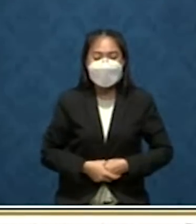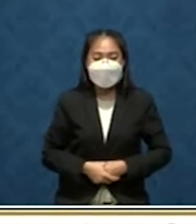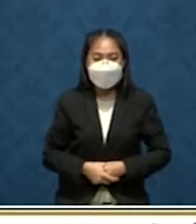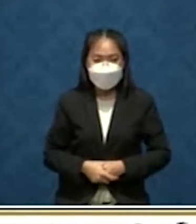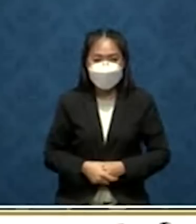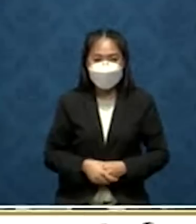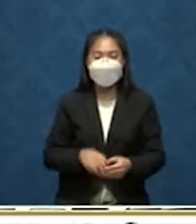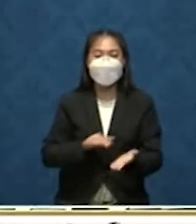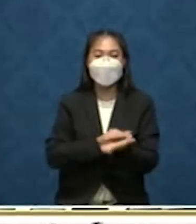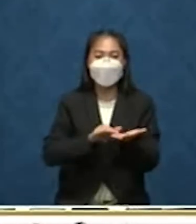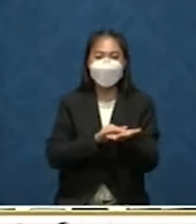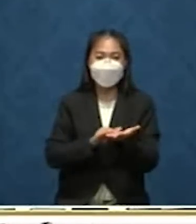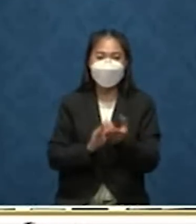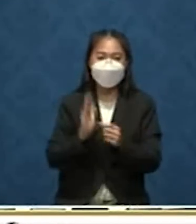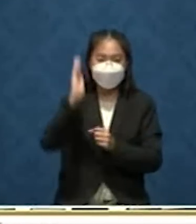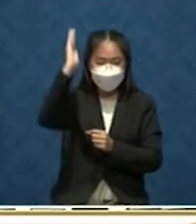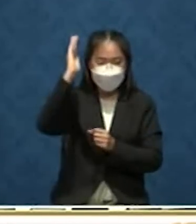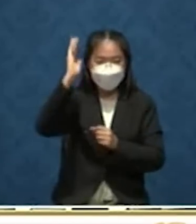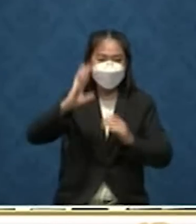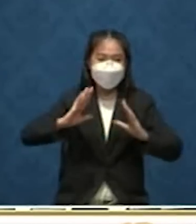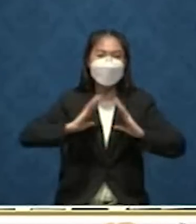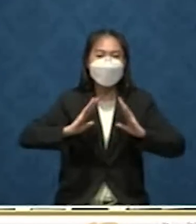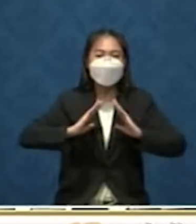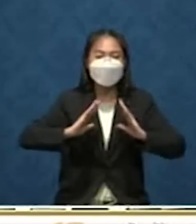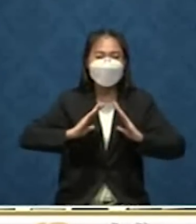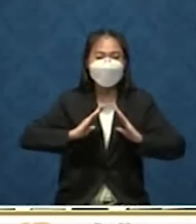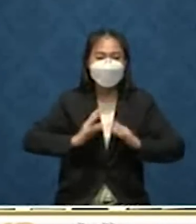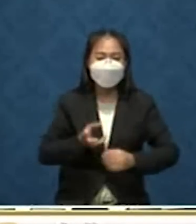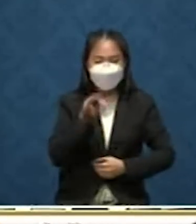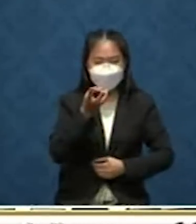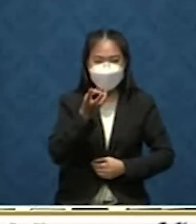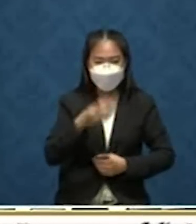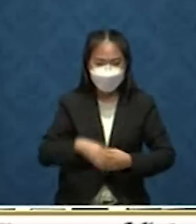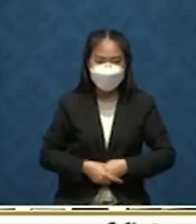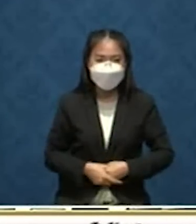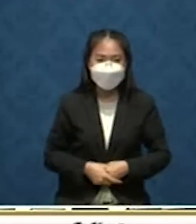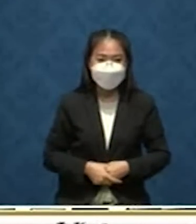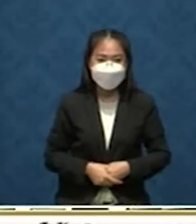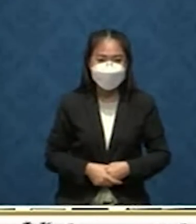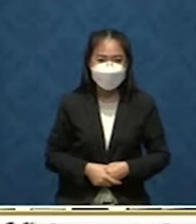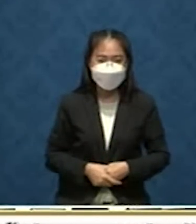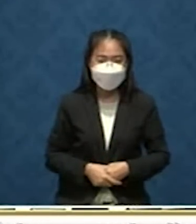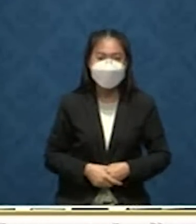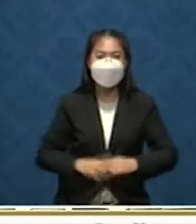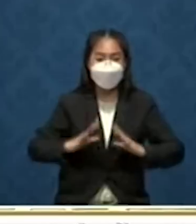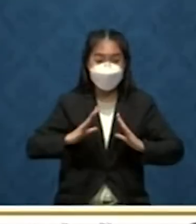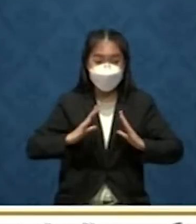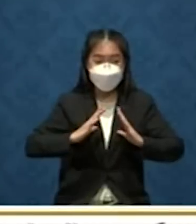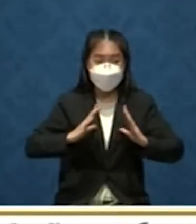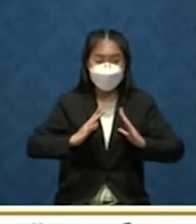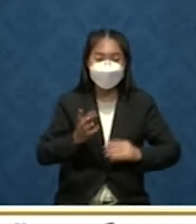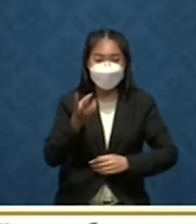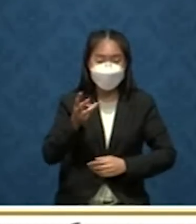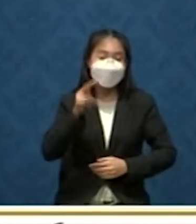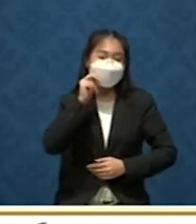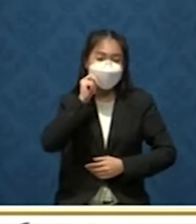แตขออนุญ่าทประทวงจะได้พลักสัหน่อยวใช้เสีง definitions judgmentsท่านรคสิบóbด Analysis พักสัพักนะครับ เพื่อจะได้กนน้